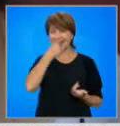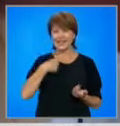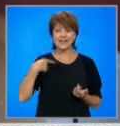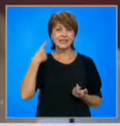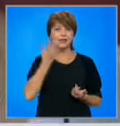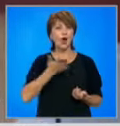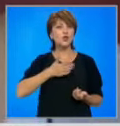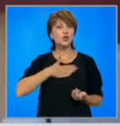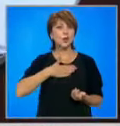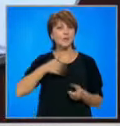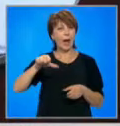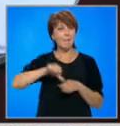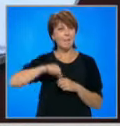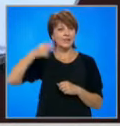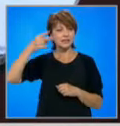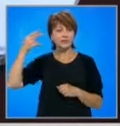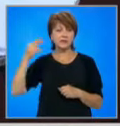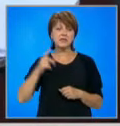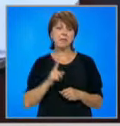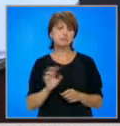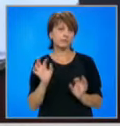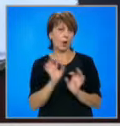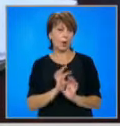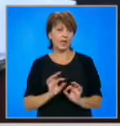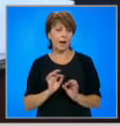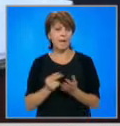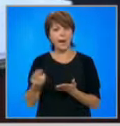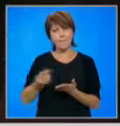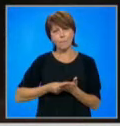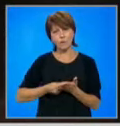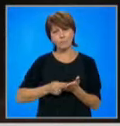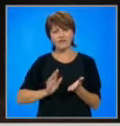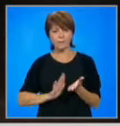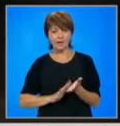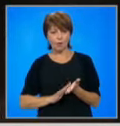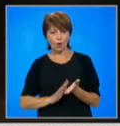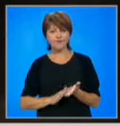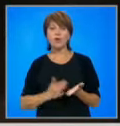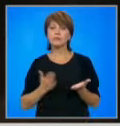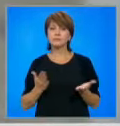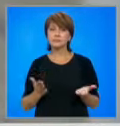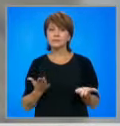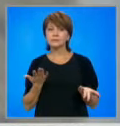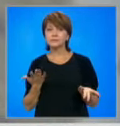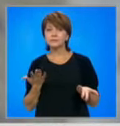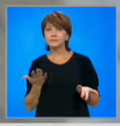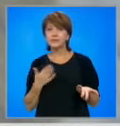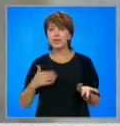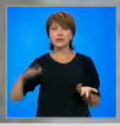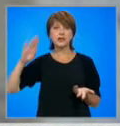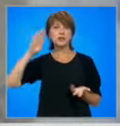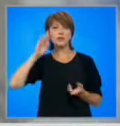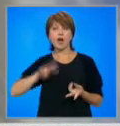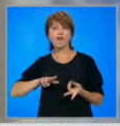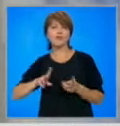на пенсионстанцията, не фигурира като собственик на тези фирми. При подписване договора и вече съответно се места служителите в другата